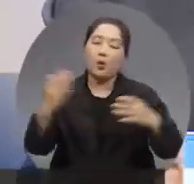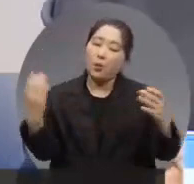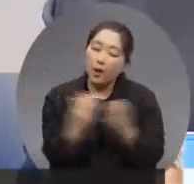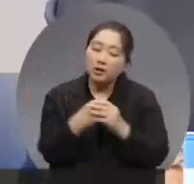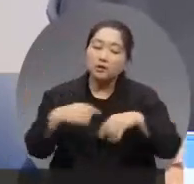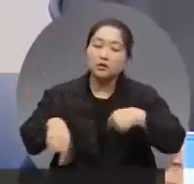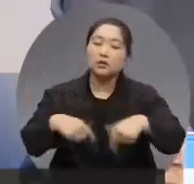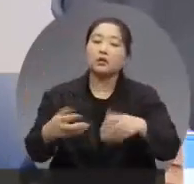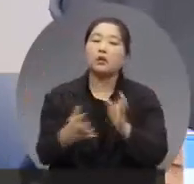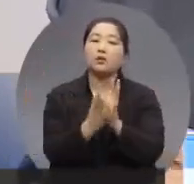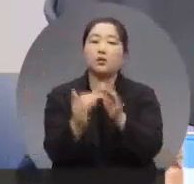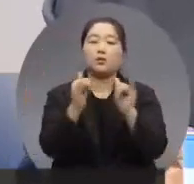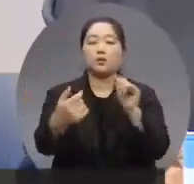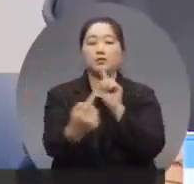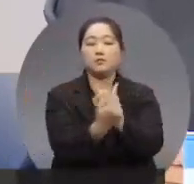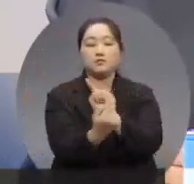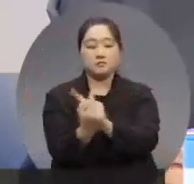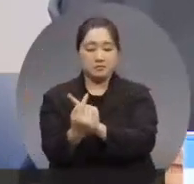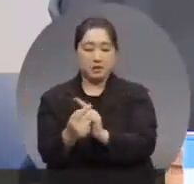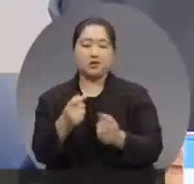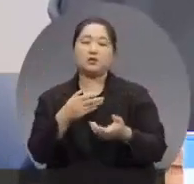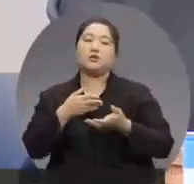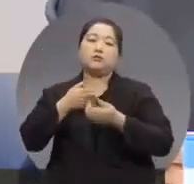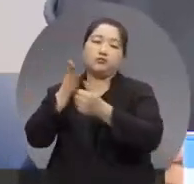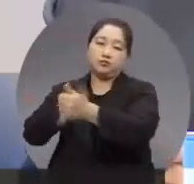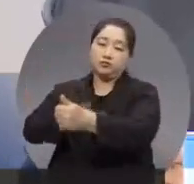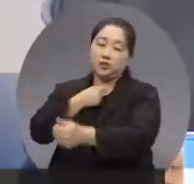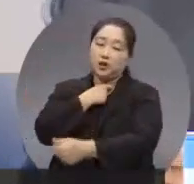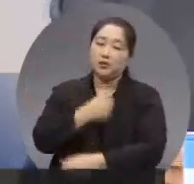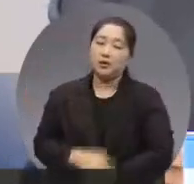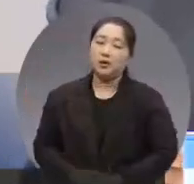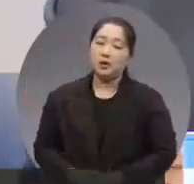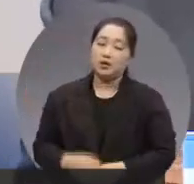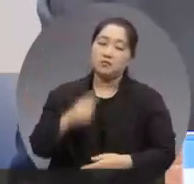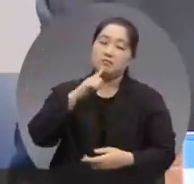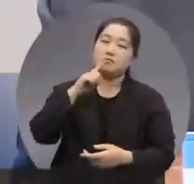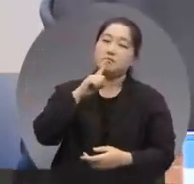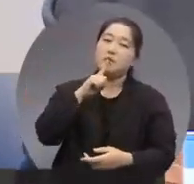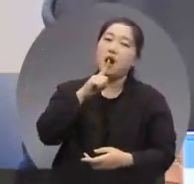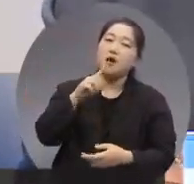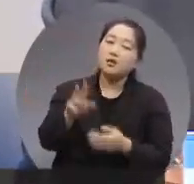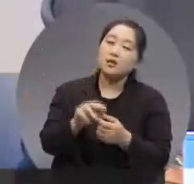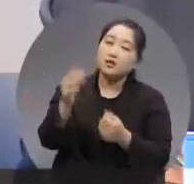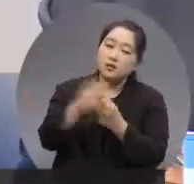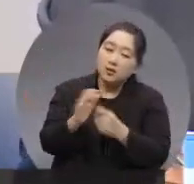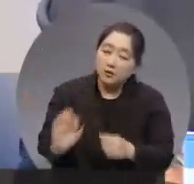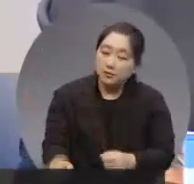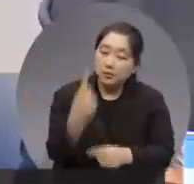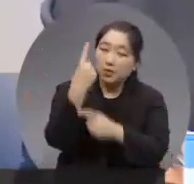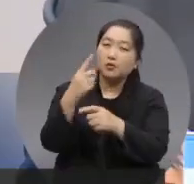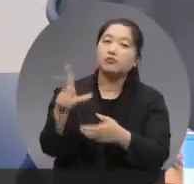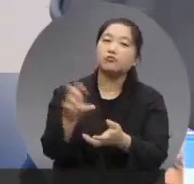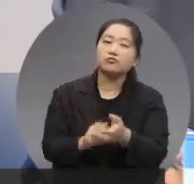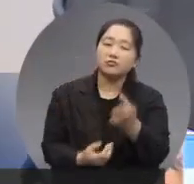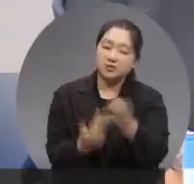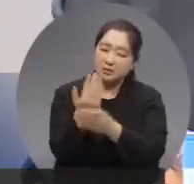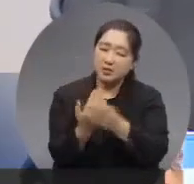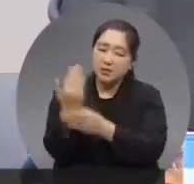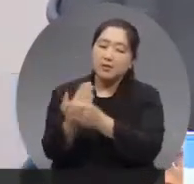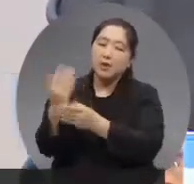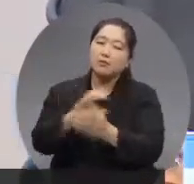정책으로 도민을 만나 달라라는 주민을 주문을 하고 싶습니다 그 쏟아내는 말 때문에 계속 논란이 되고